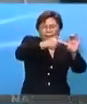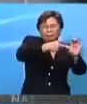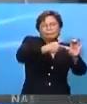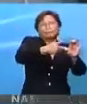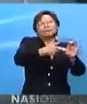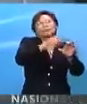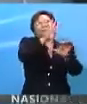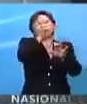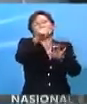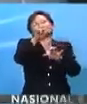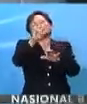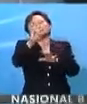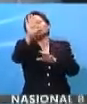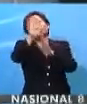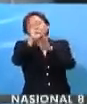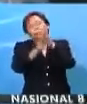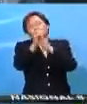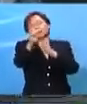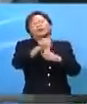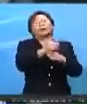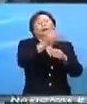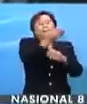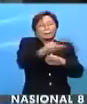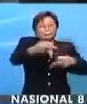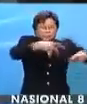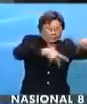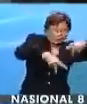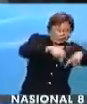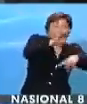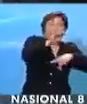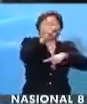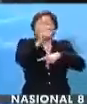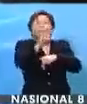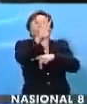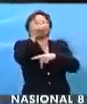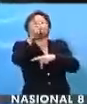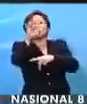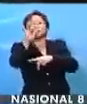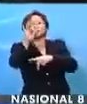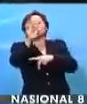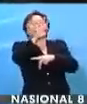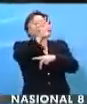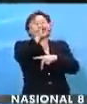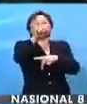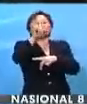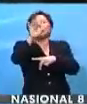4.7 bilion ringgit dan produk kimia 4.58 bilion ringgit.